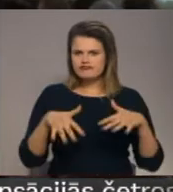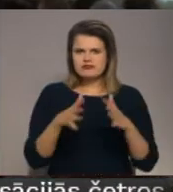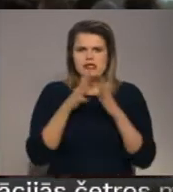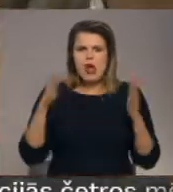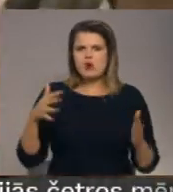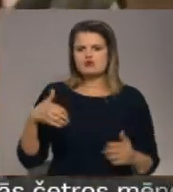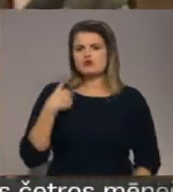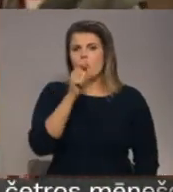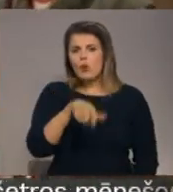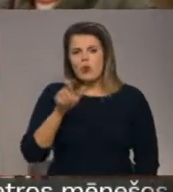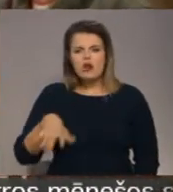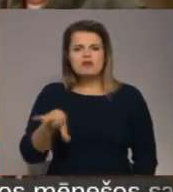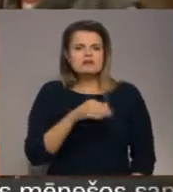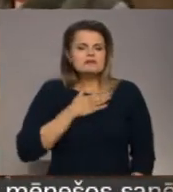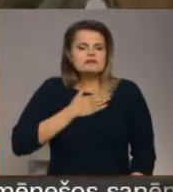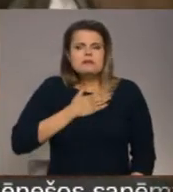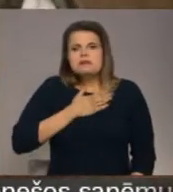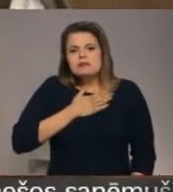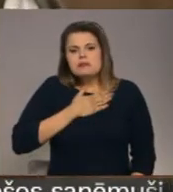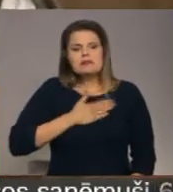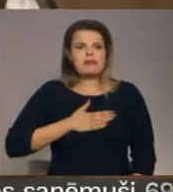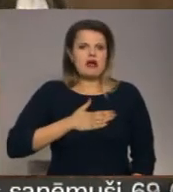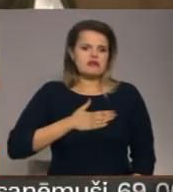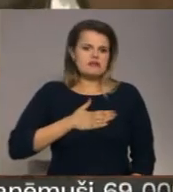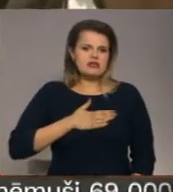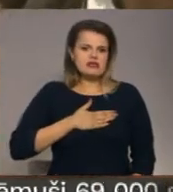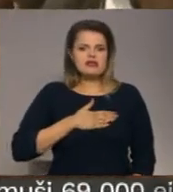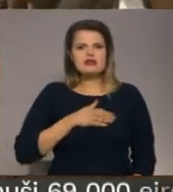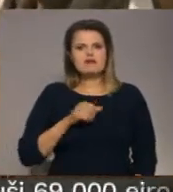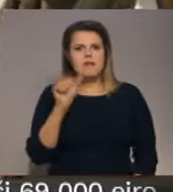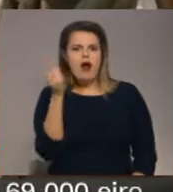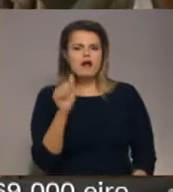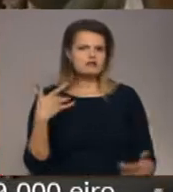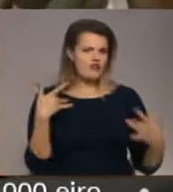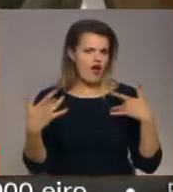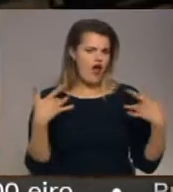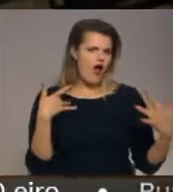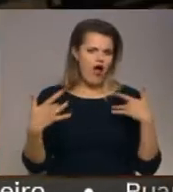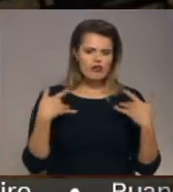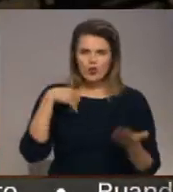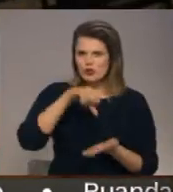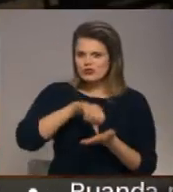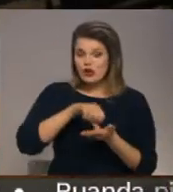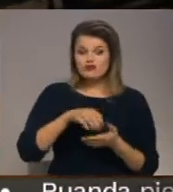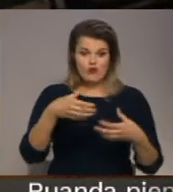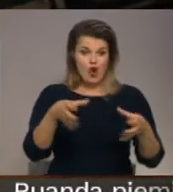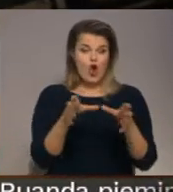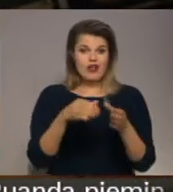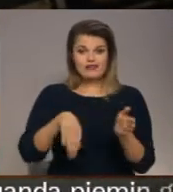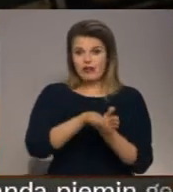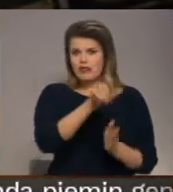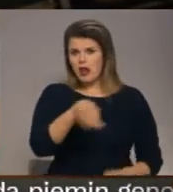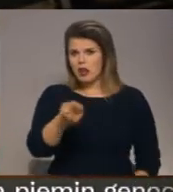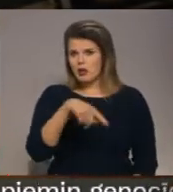skolēnu, kurus vieno mīlestību uz vienu no populārākajām mākslas izpausmes formām – teātra spēli. Kāds īsti teātra kolektīvu